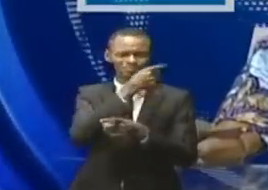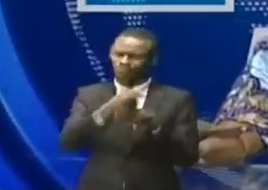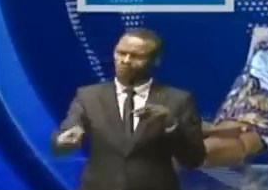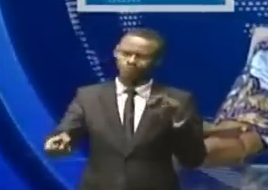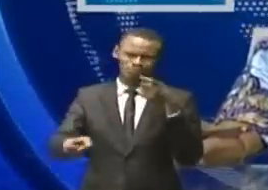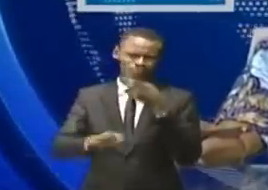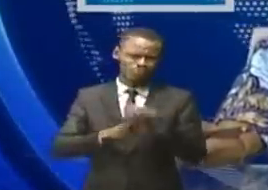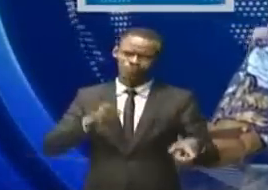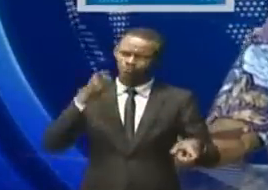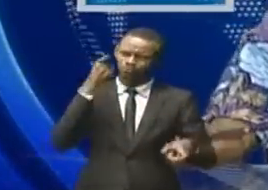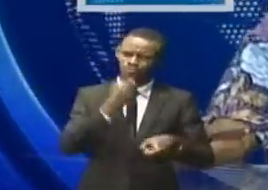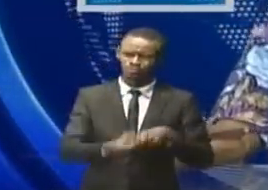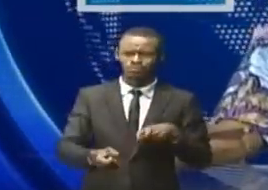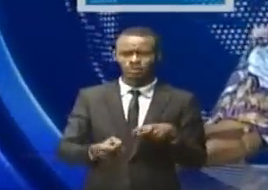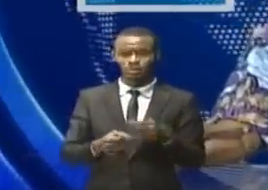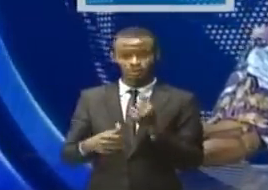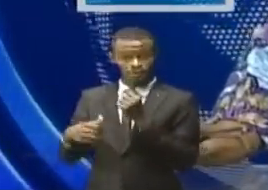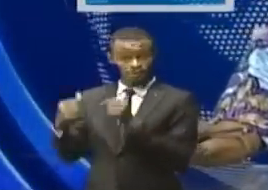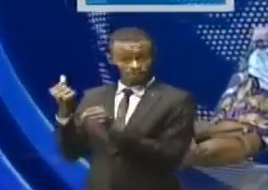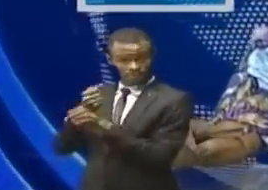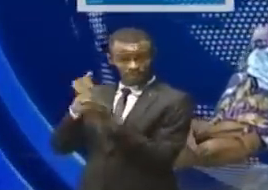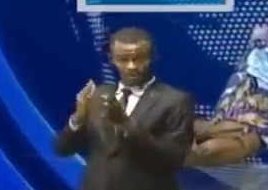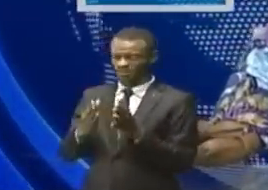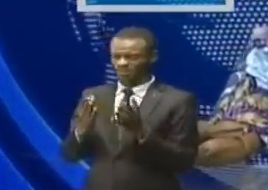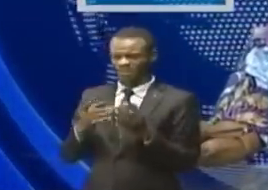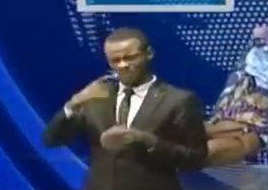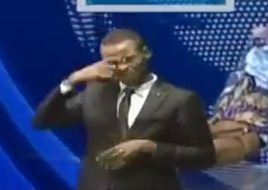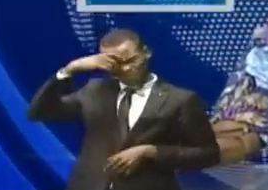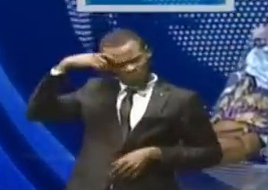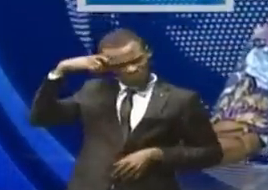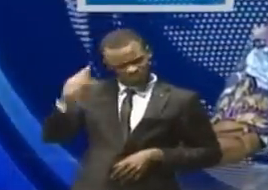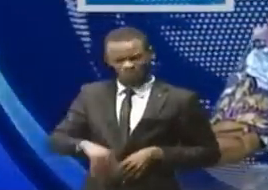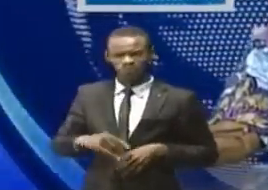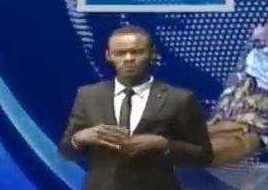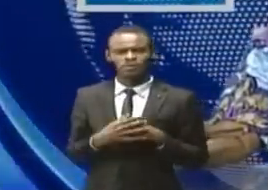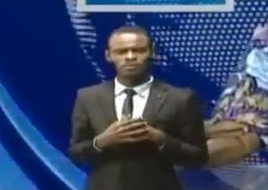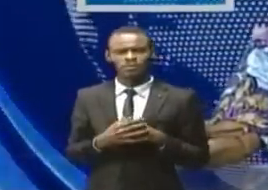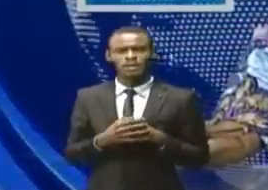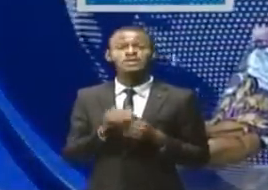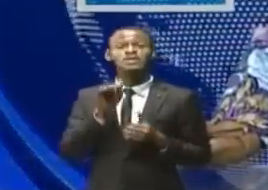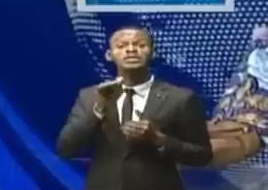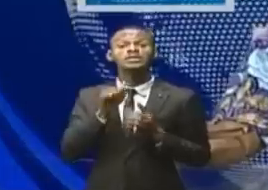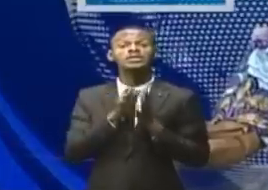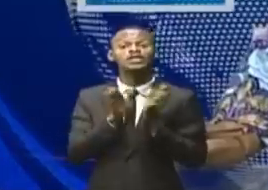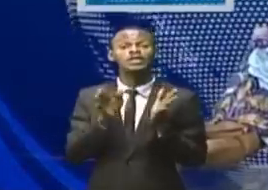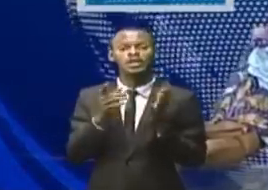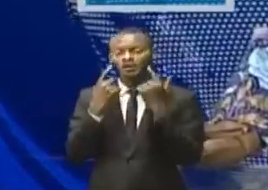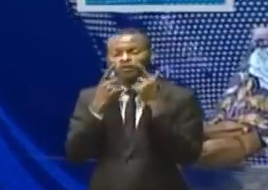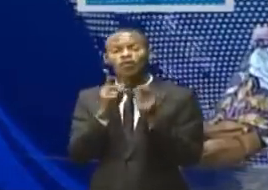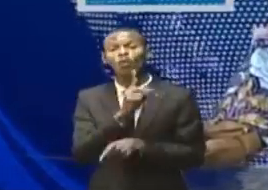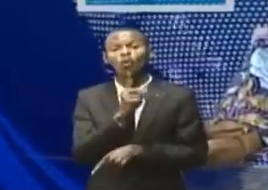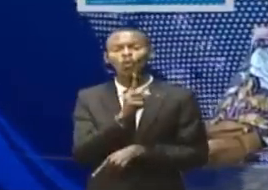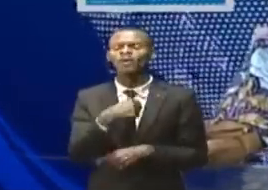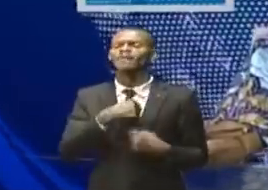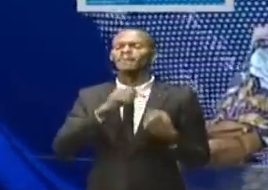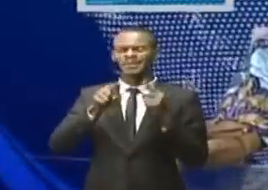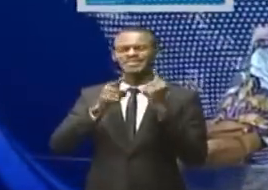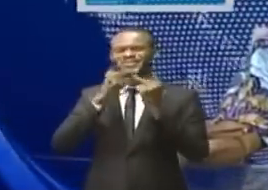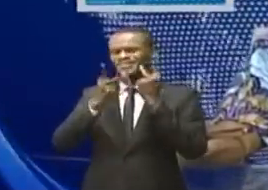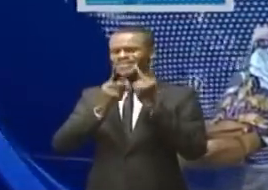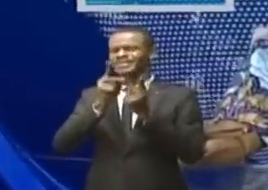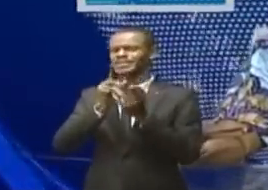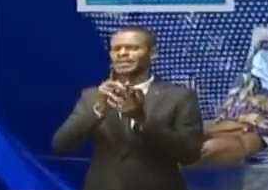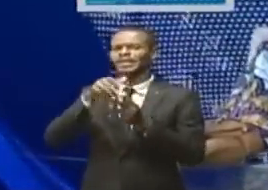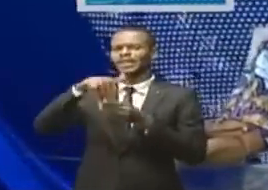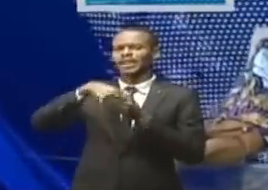des réalités vécues par le directeur général adjoint de cet établissement public lors de sa visite d'inspection dans la province de Kasaï-Oriental.